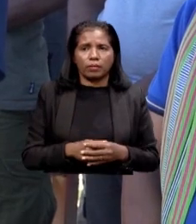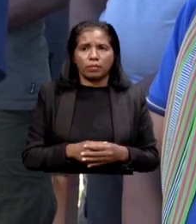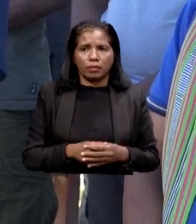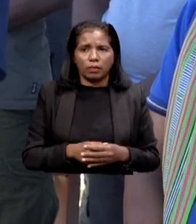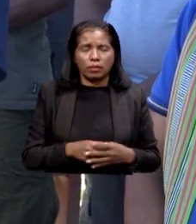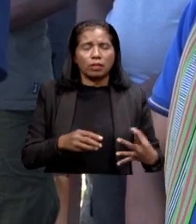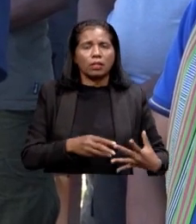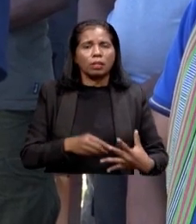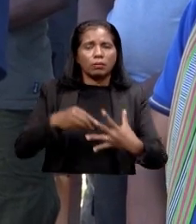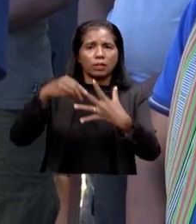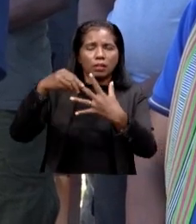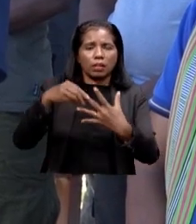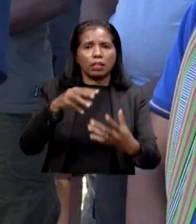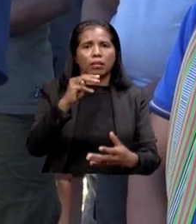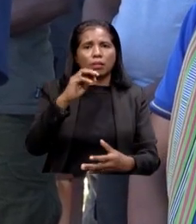Leliu imehara.